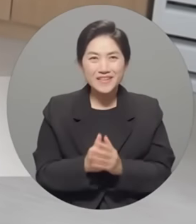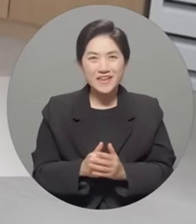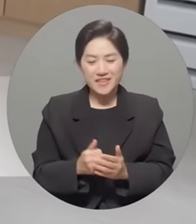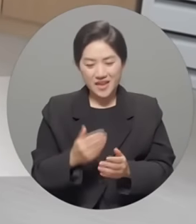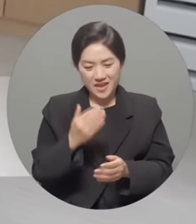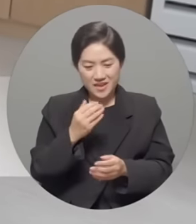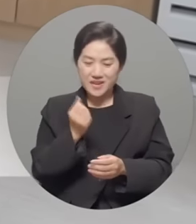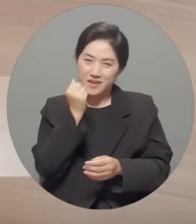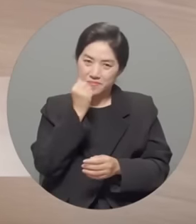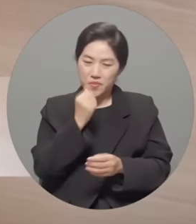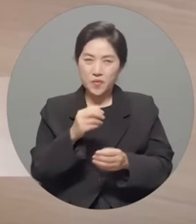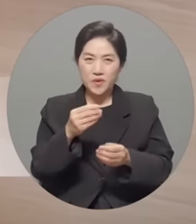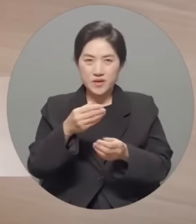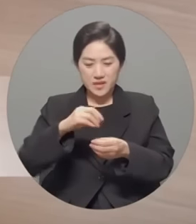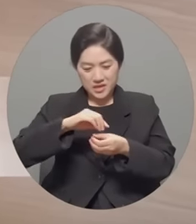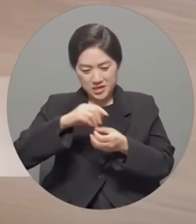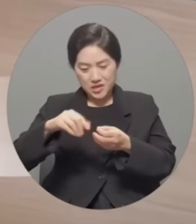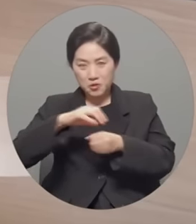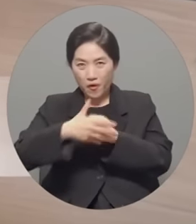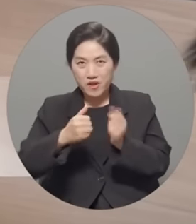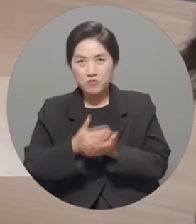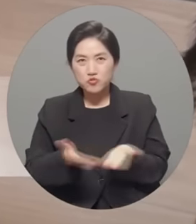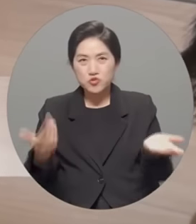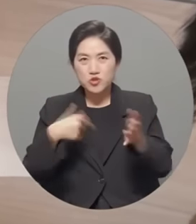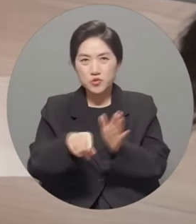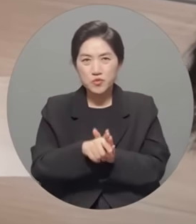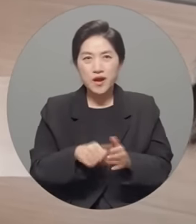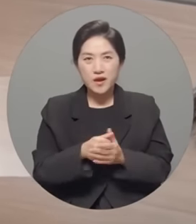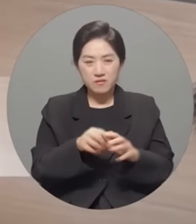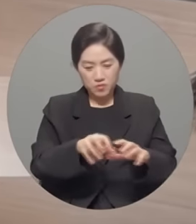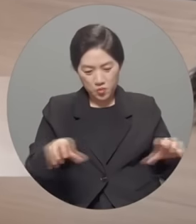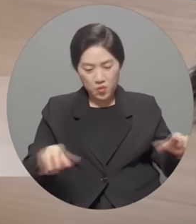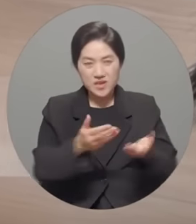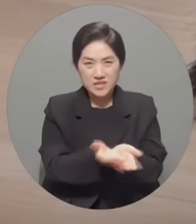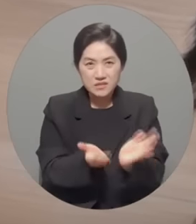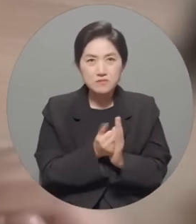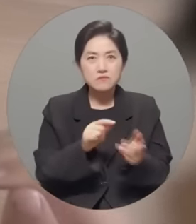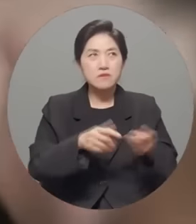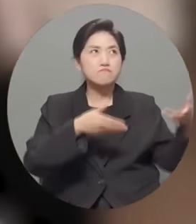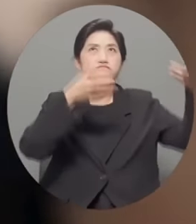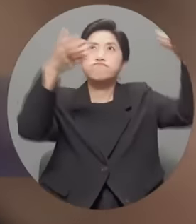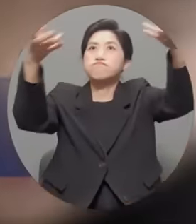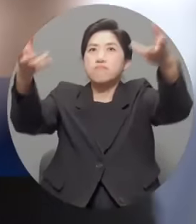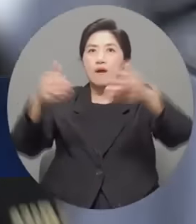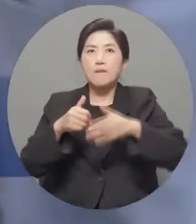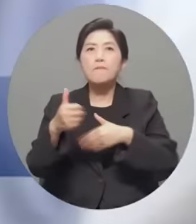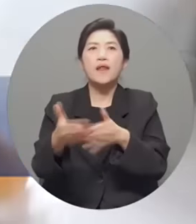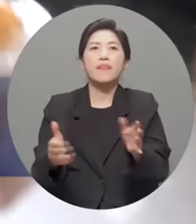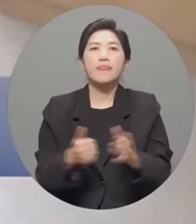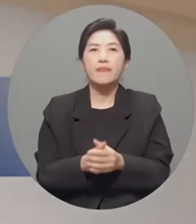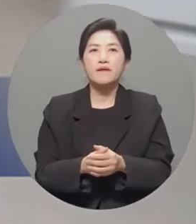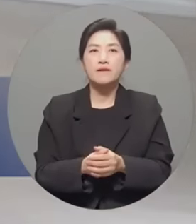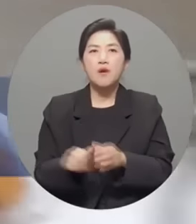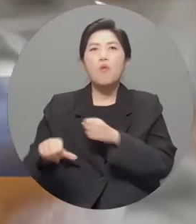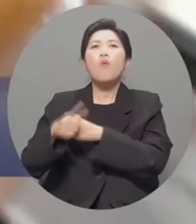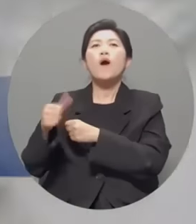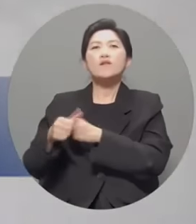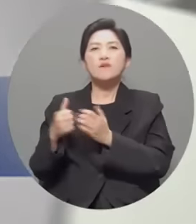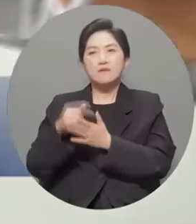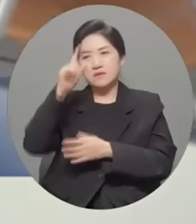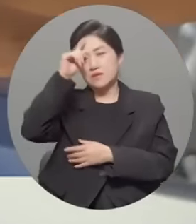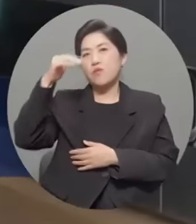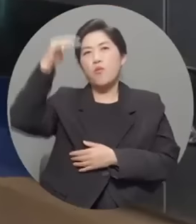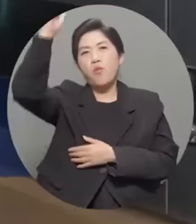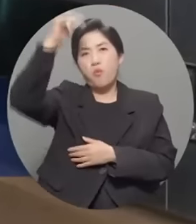주기 위한 식기와 각종 집기들이 기존 학급 교실에 그대로 들어온 겁니다. 저희 아이들은 5학년이라서 키가